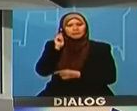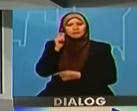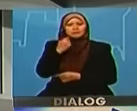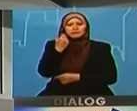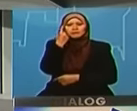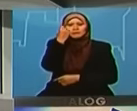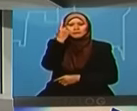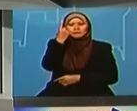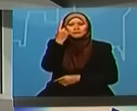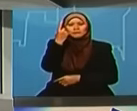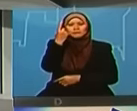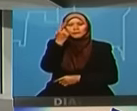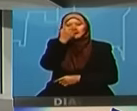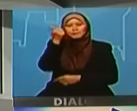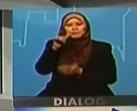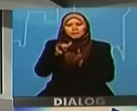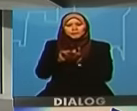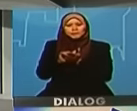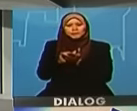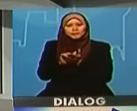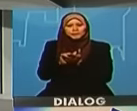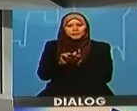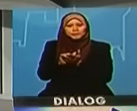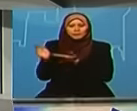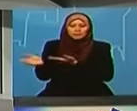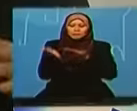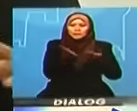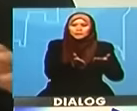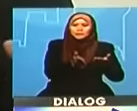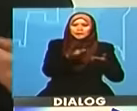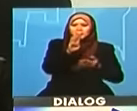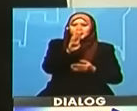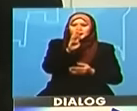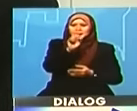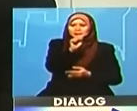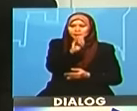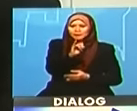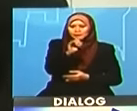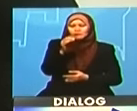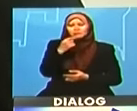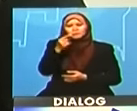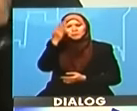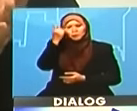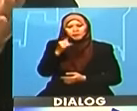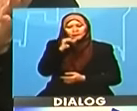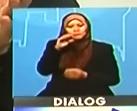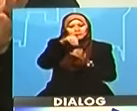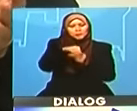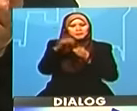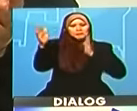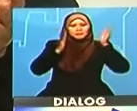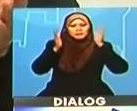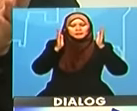di situlah offshore-nya, yeah, yang terbesar. Tetapi kemudian dibawa ke BSI, ada tuntutan mengapa tidak dibawa masuk ke Malaysia. Gambarannya